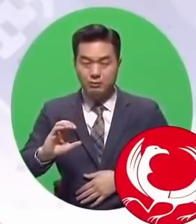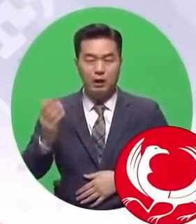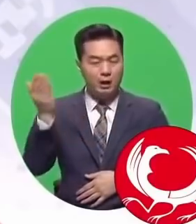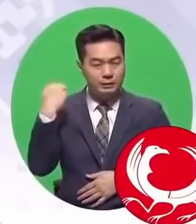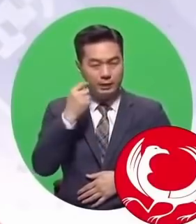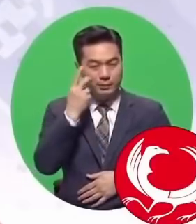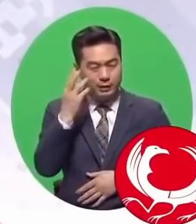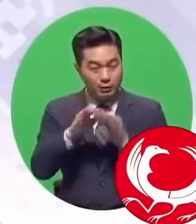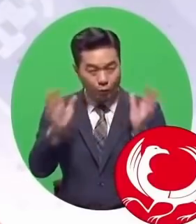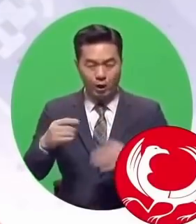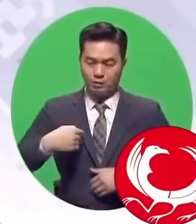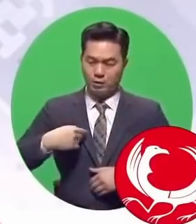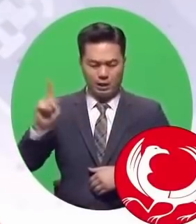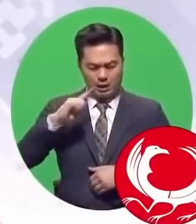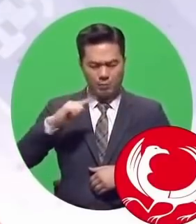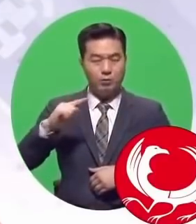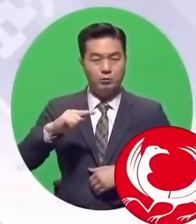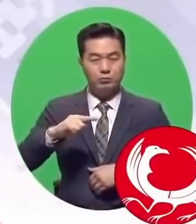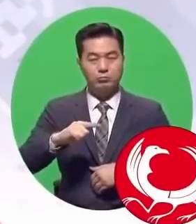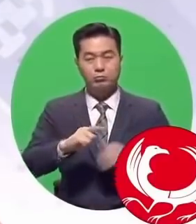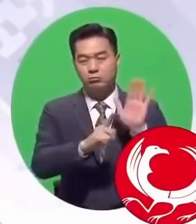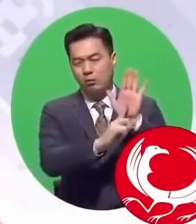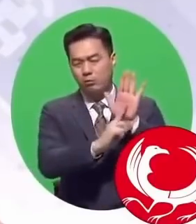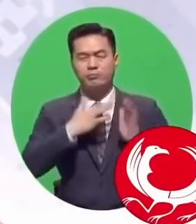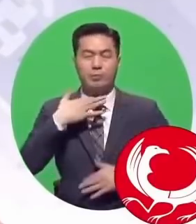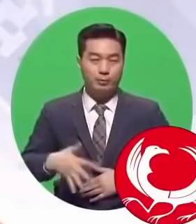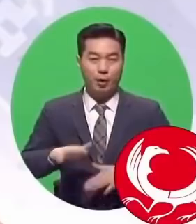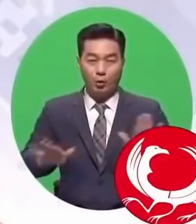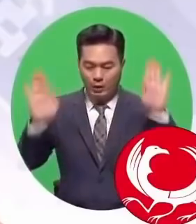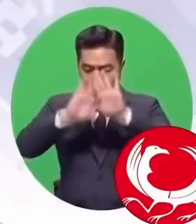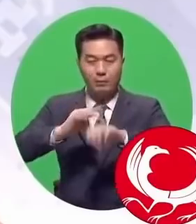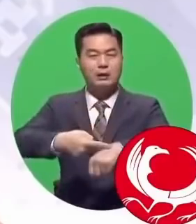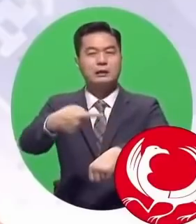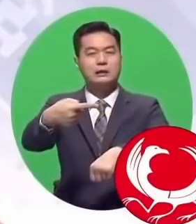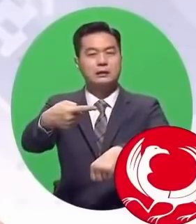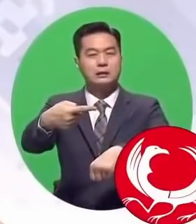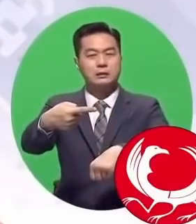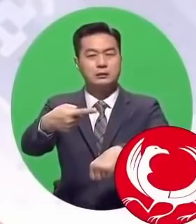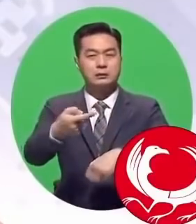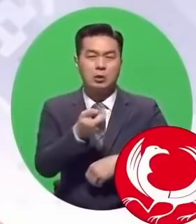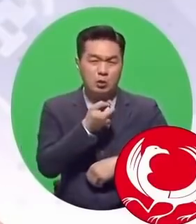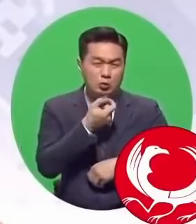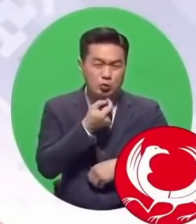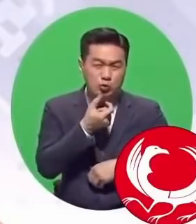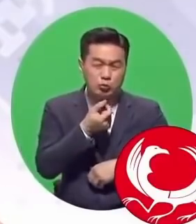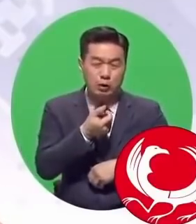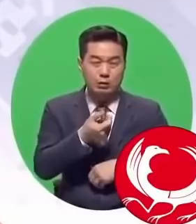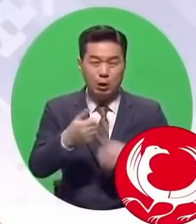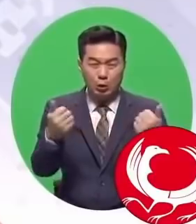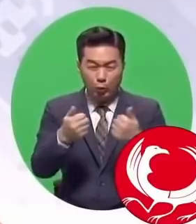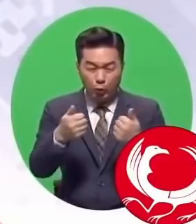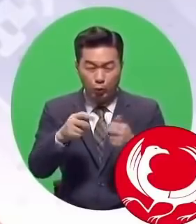지난 몇 달 동안 허경영을 한 번도 보도해 주지 않았습니다. 그리고 오늘 밤 1시에 군소 후보 토론이라고 여기